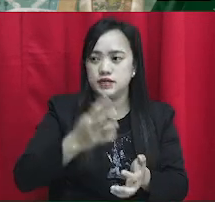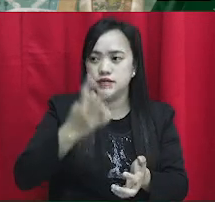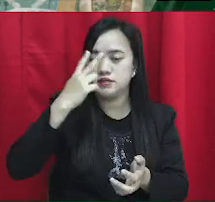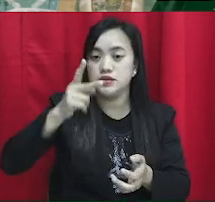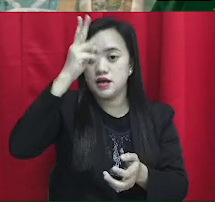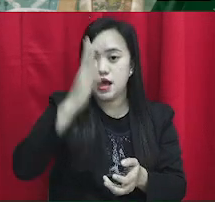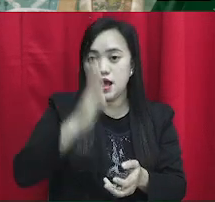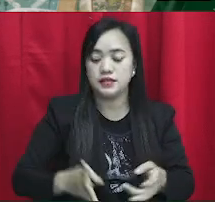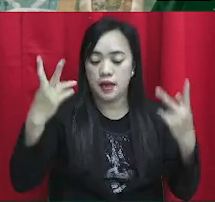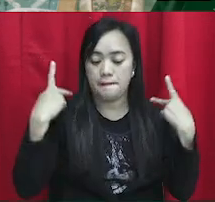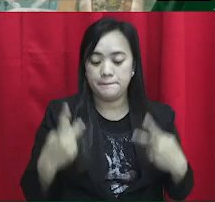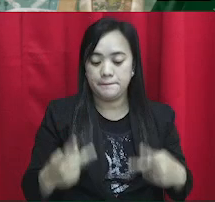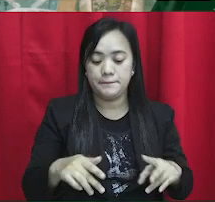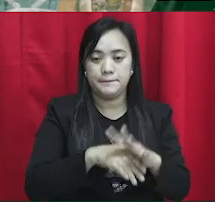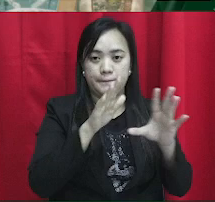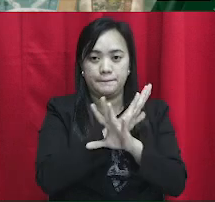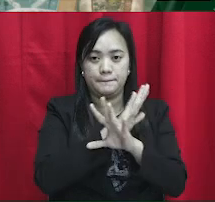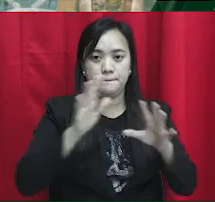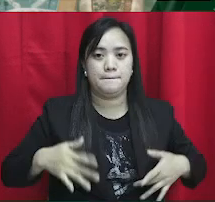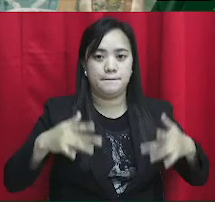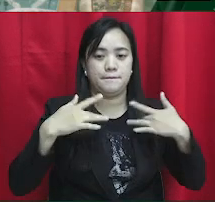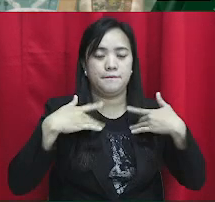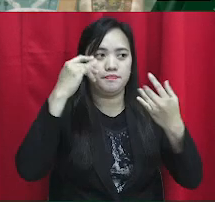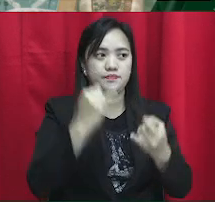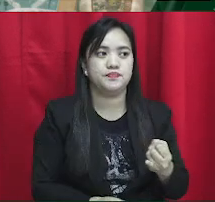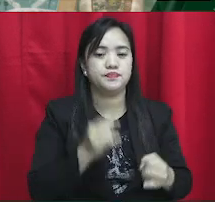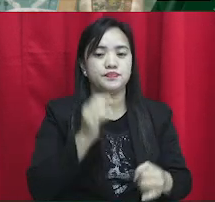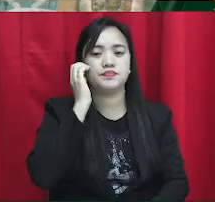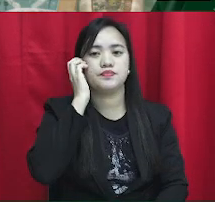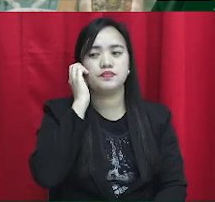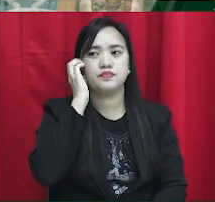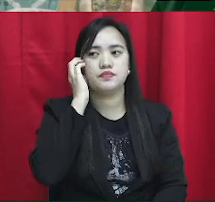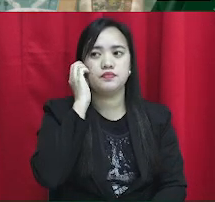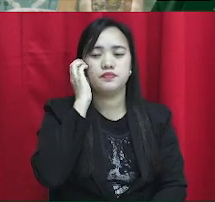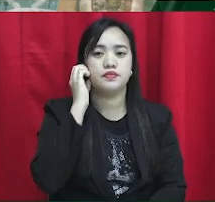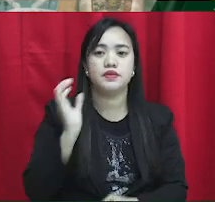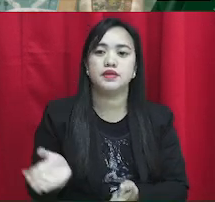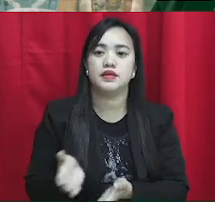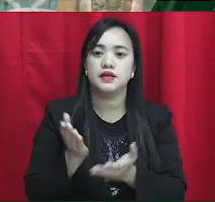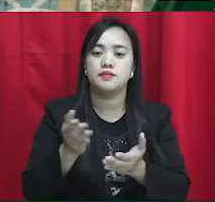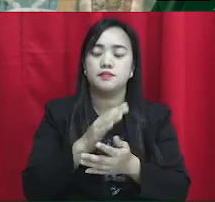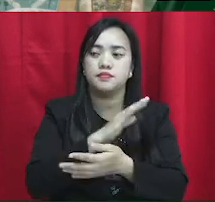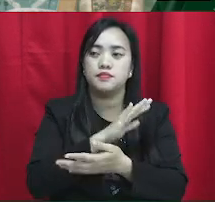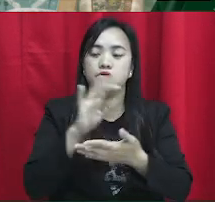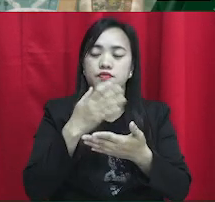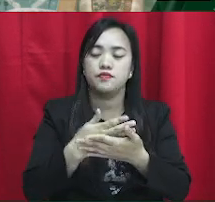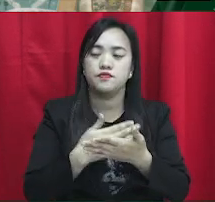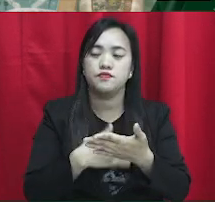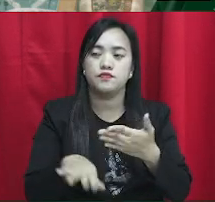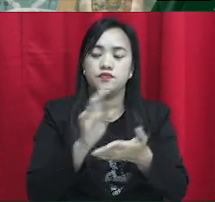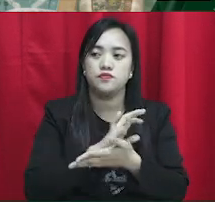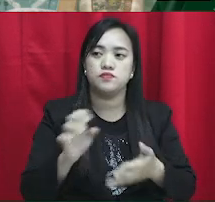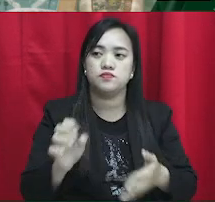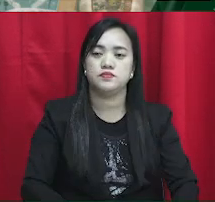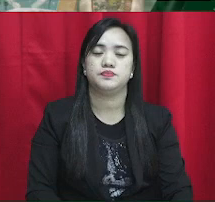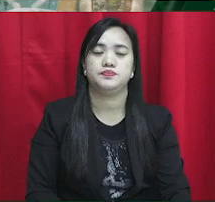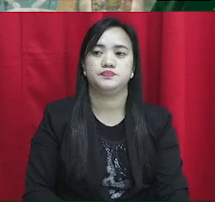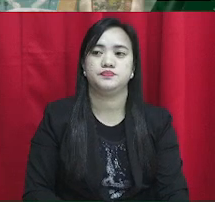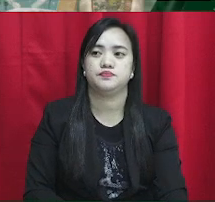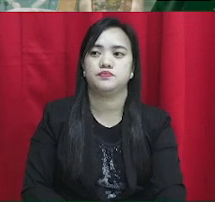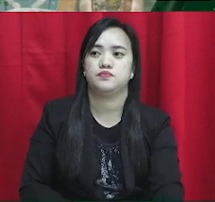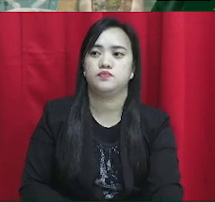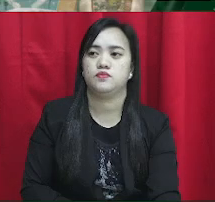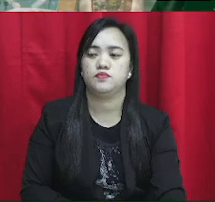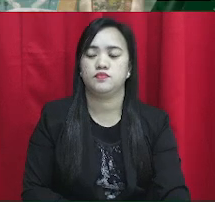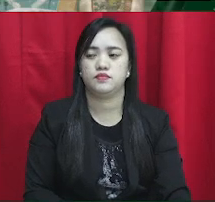pong pamilya. Amen. Last encouragement natin bago tayo magwakas, Ma'am Cynthia. Opo. Basahin ko lang yung kay Sir